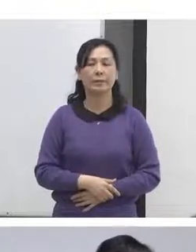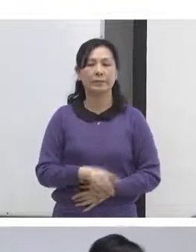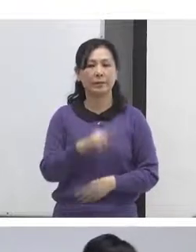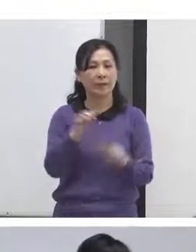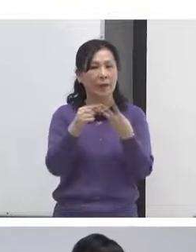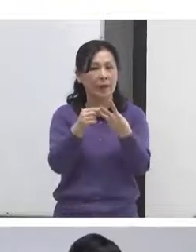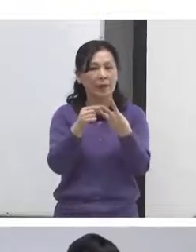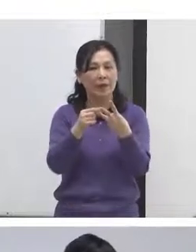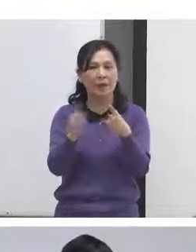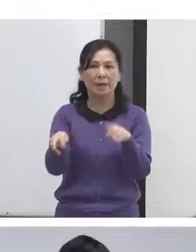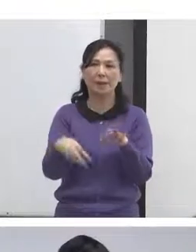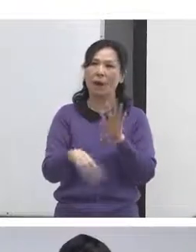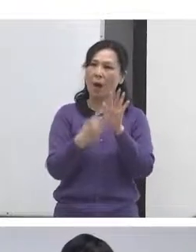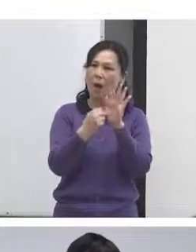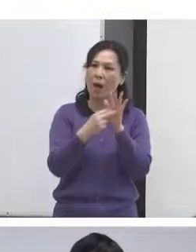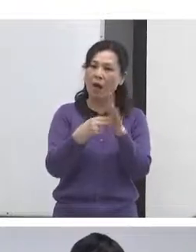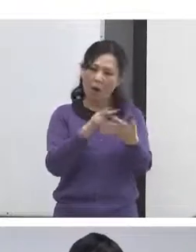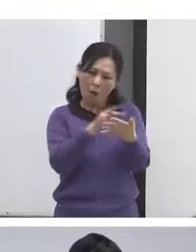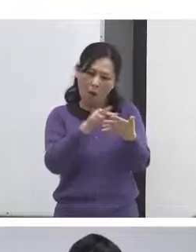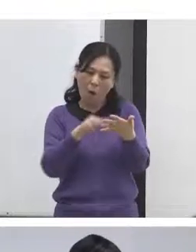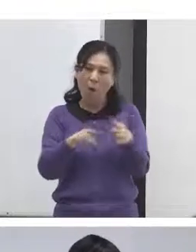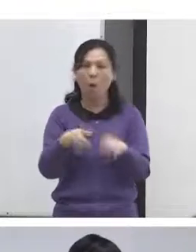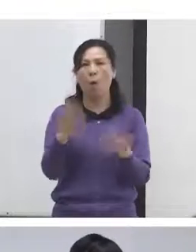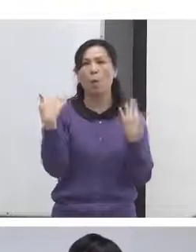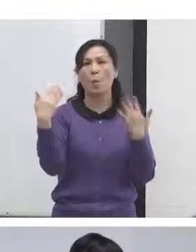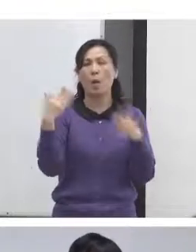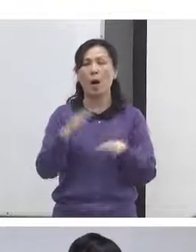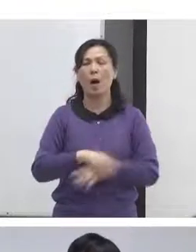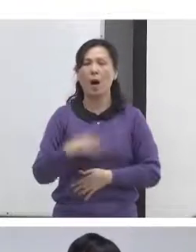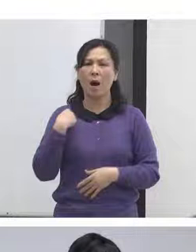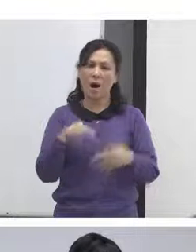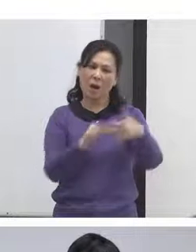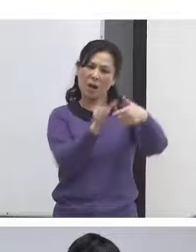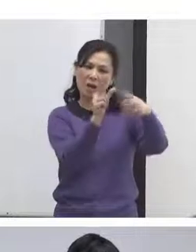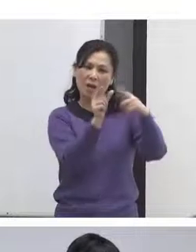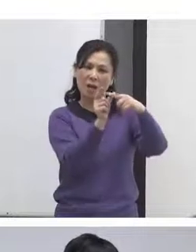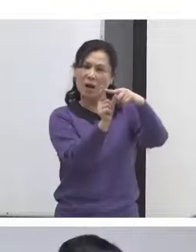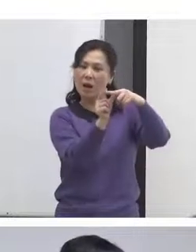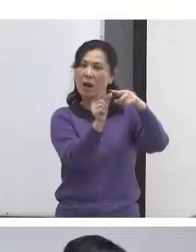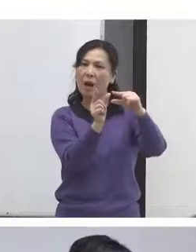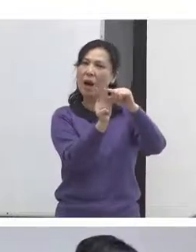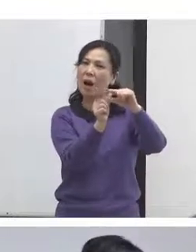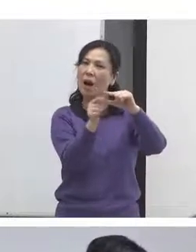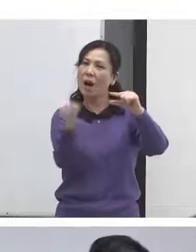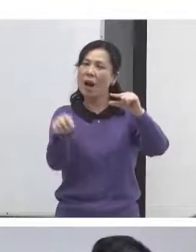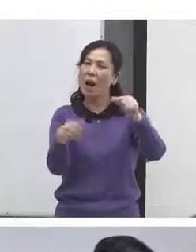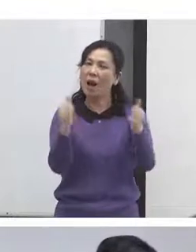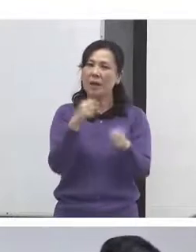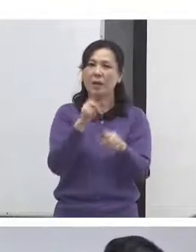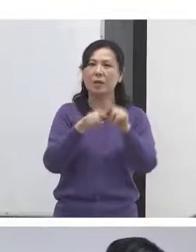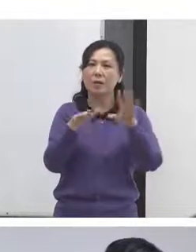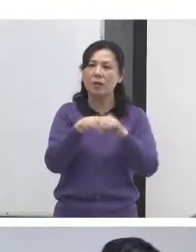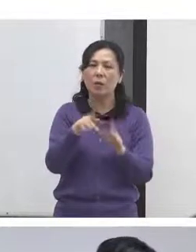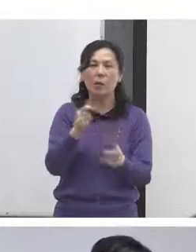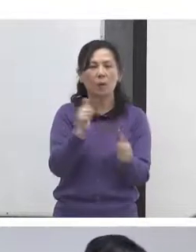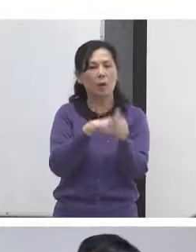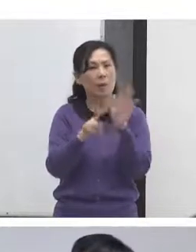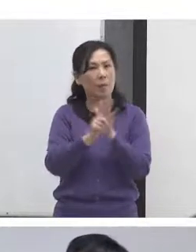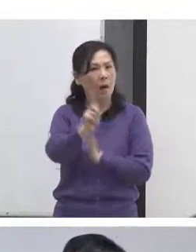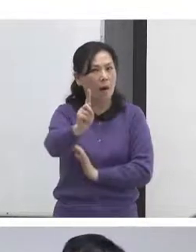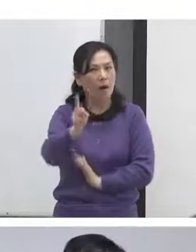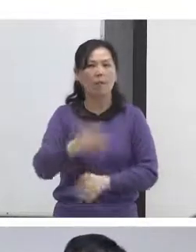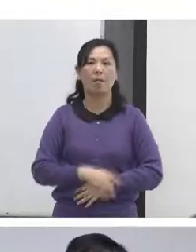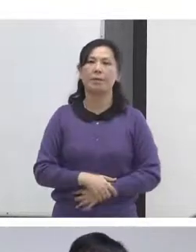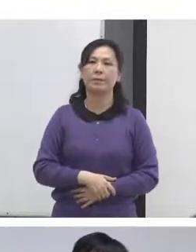于理解，就是你说明要讲得清楚，就是你栏位你不能只用代码，你栏位一定要讲清楚你的中文意义是什么。那所以